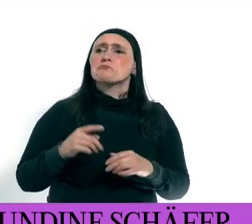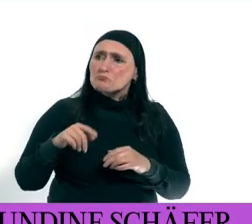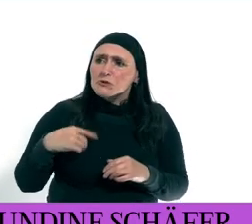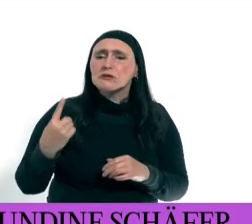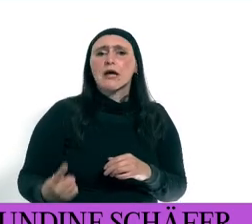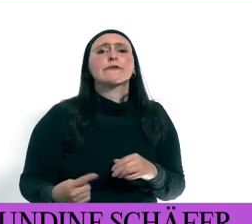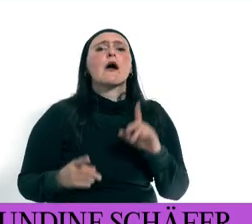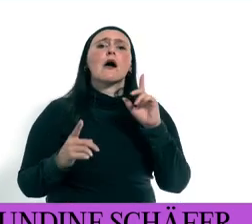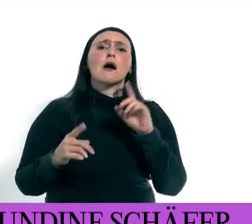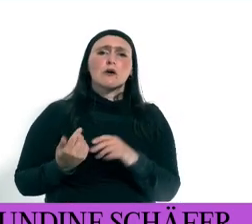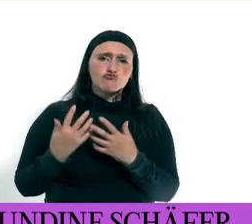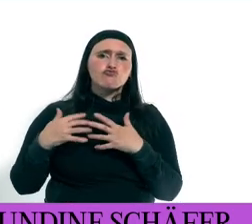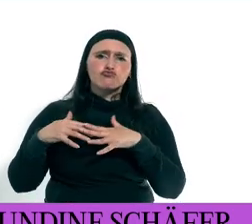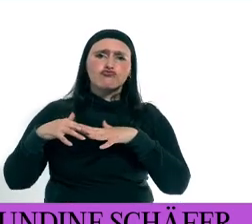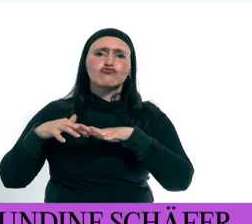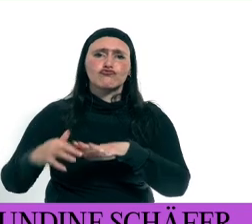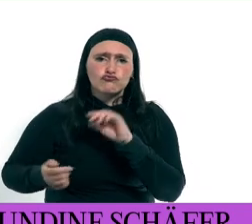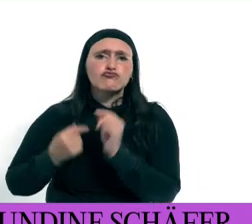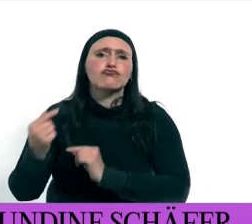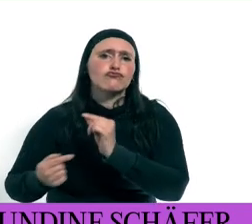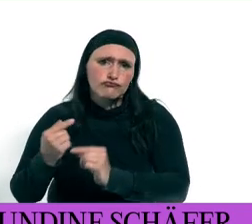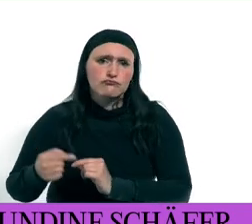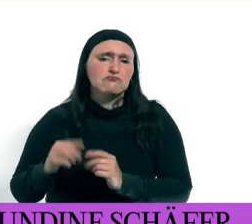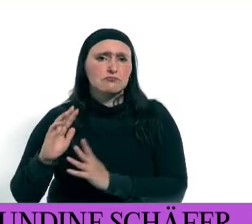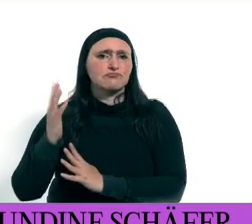aber dann fanden wir einen Weg.